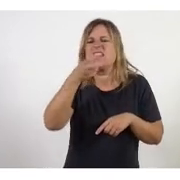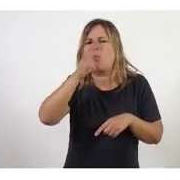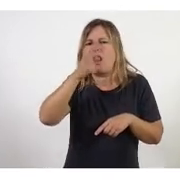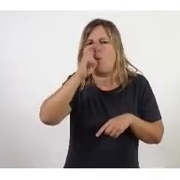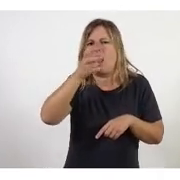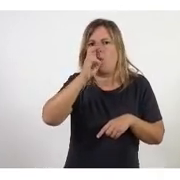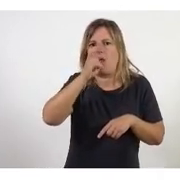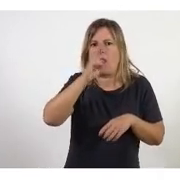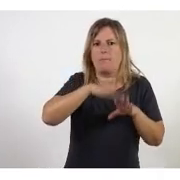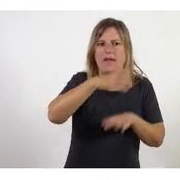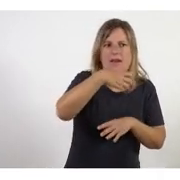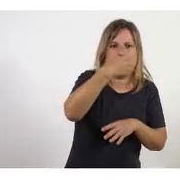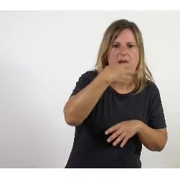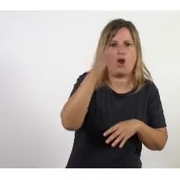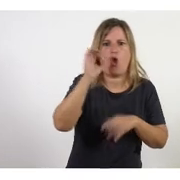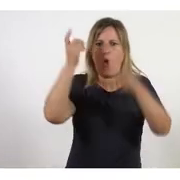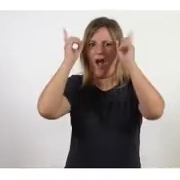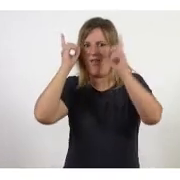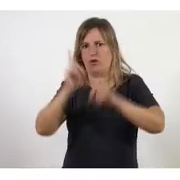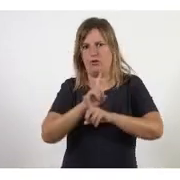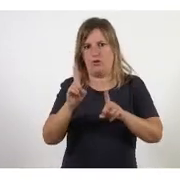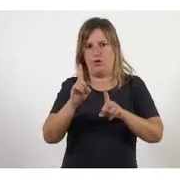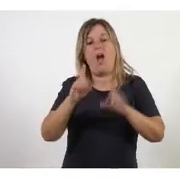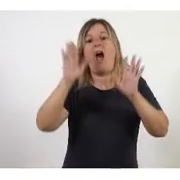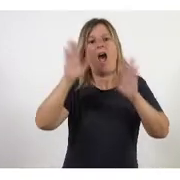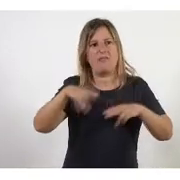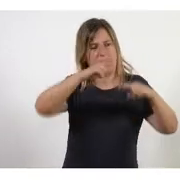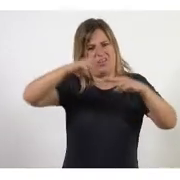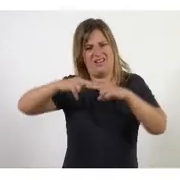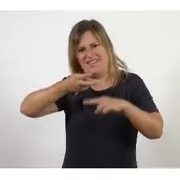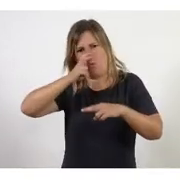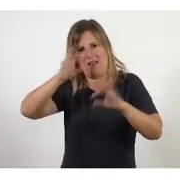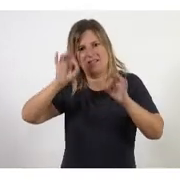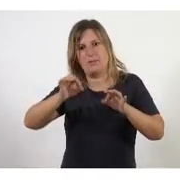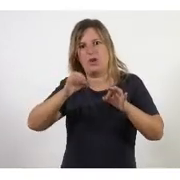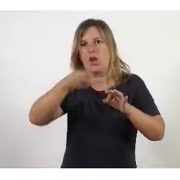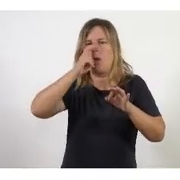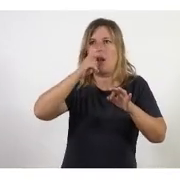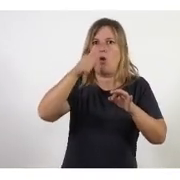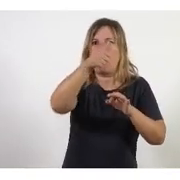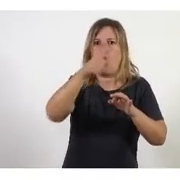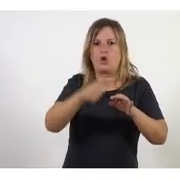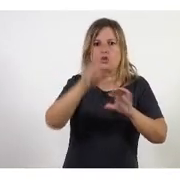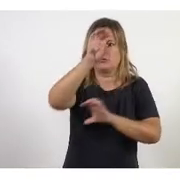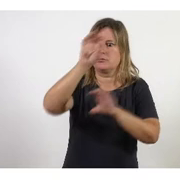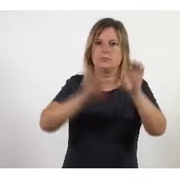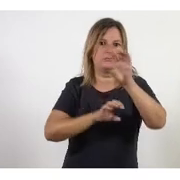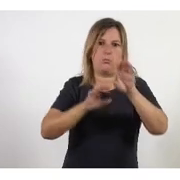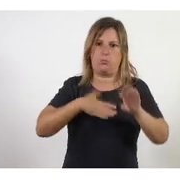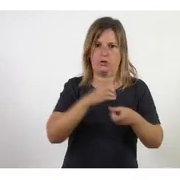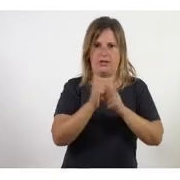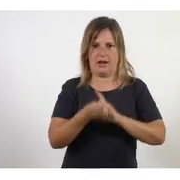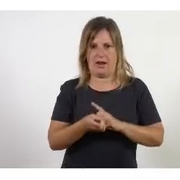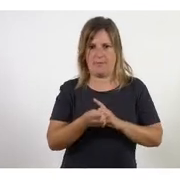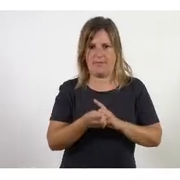idèntica. Fa el mateix, però no és idèntica. És una aplicació que està molt viva. Quan dic això que està molt viva, vull dir que